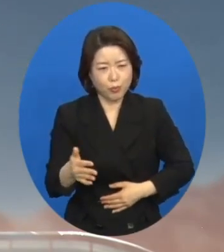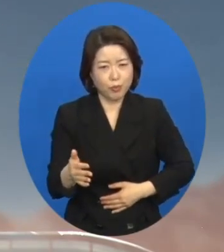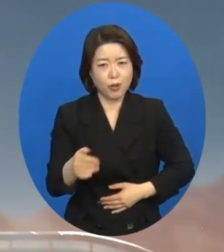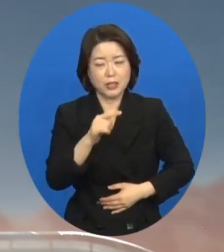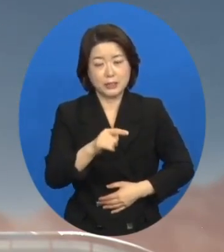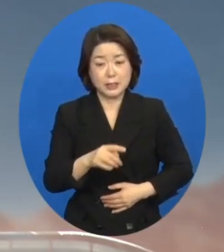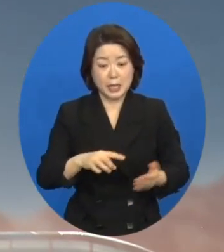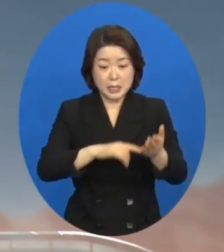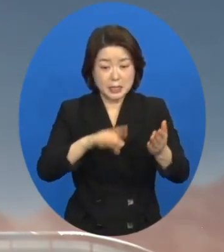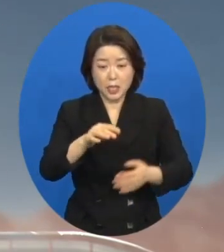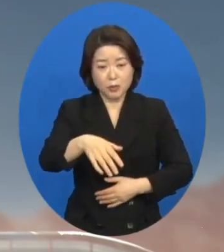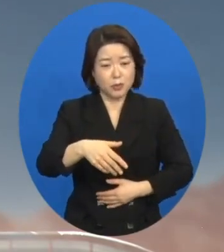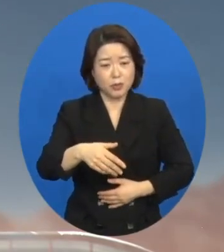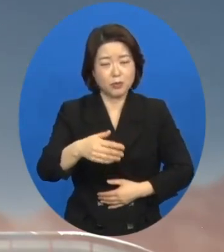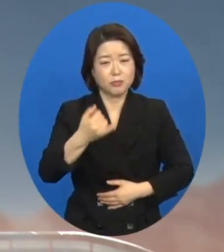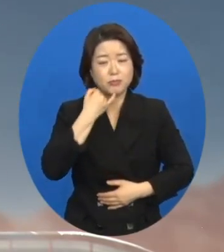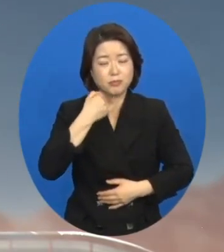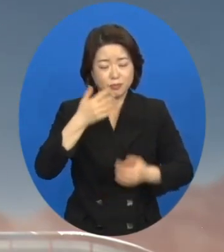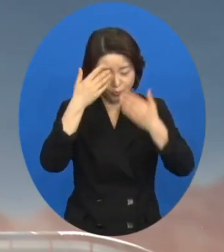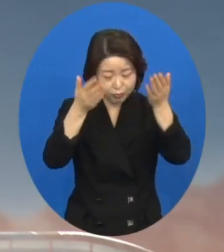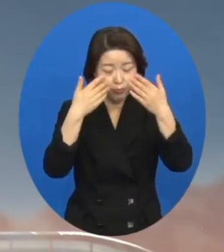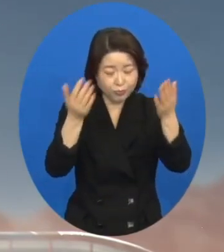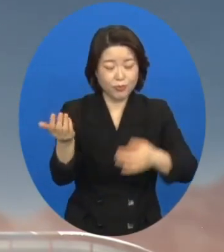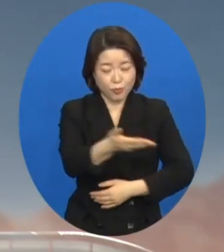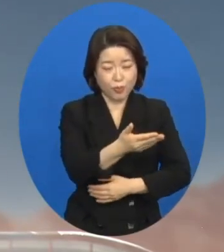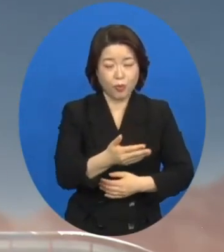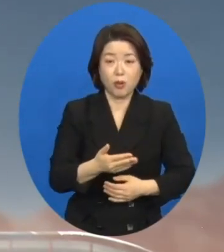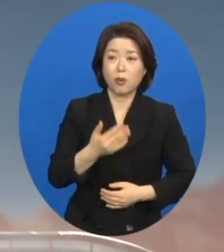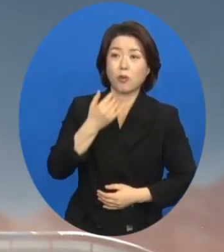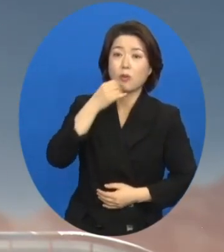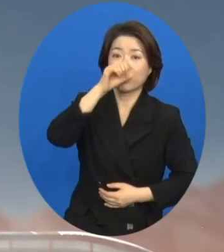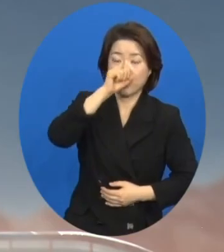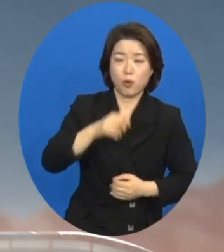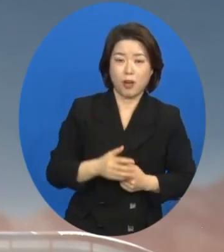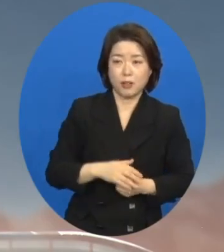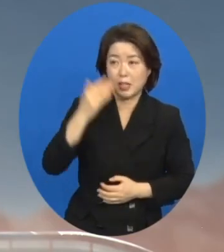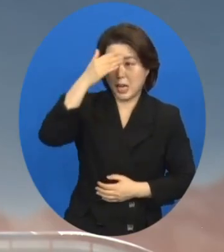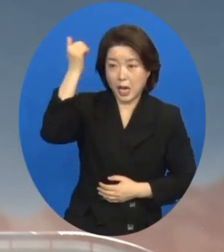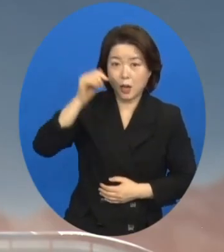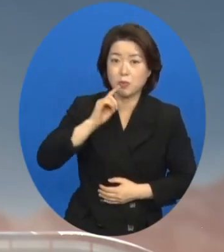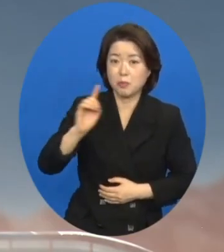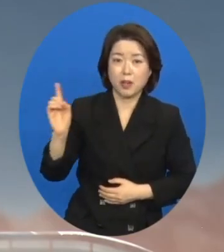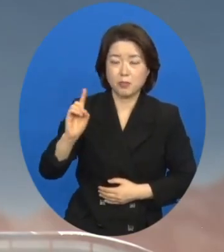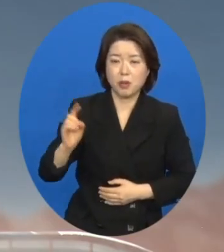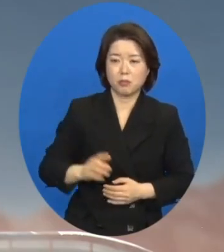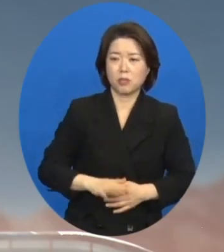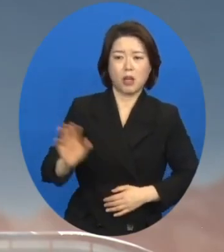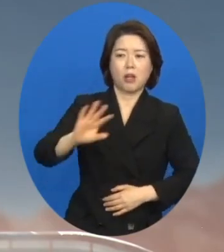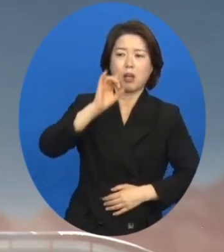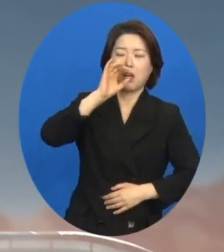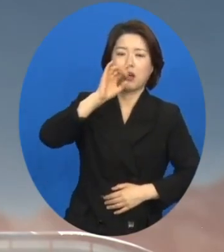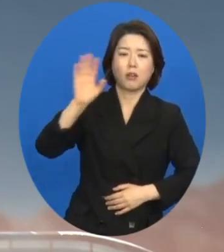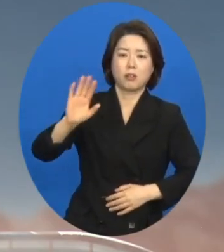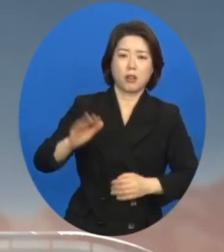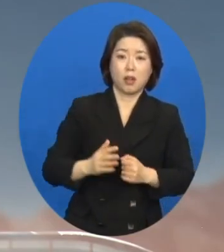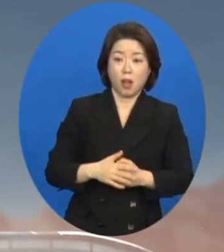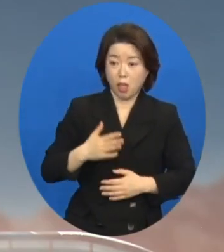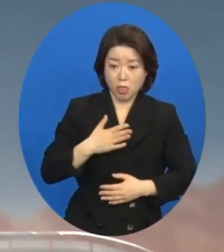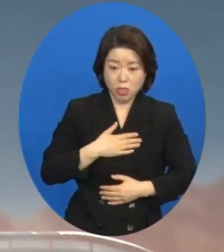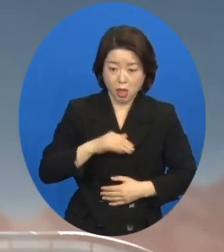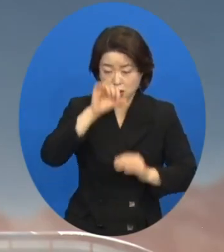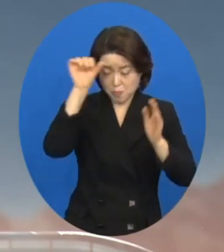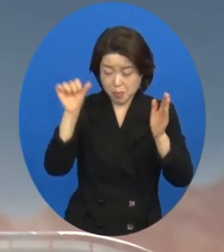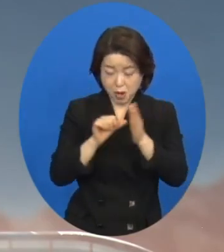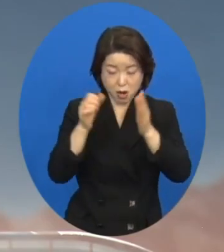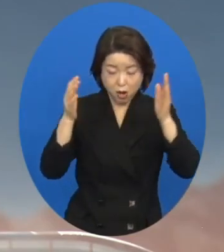안 내도 됩니다. 그냥 쓰세요 라고 했어요. 그럼 좋은 거 아닙니까? 근데 그분이 뭐라고 하시냐면 그럴 수는 없다는 거예요. 내가